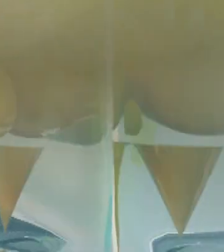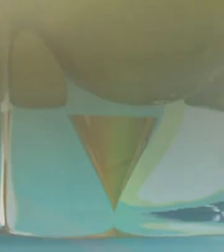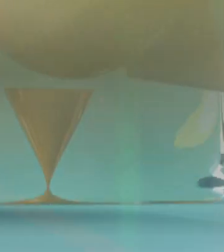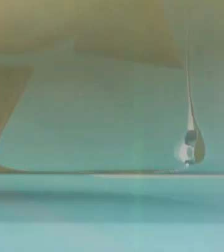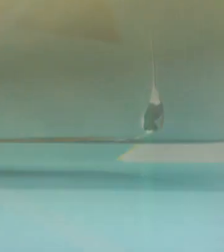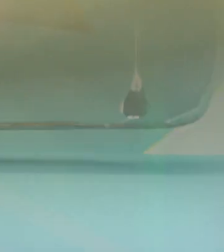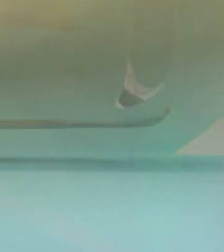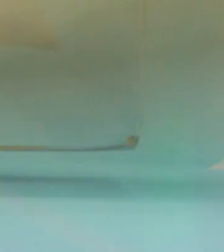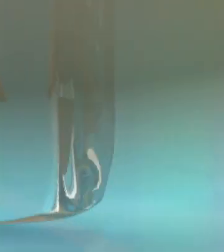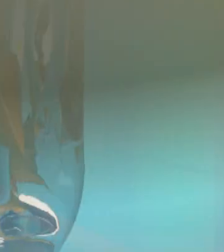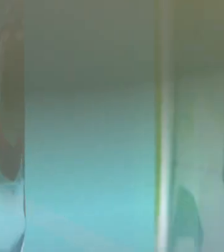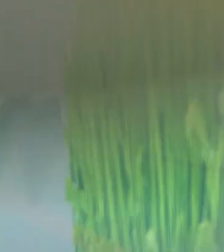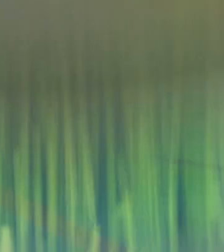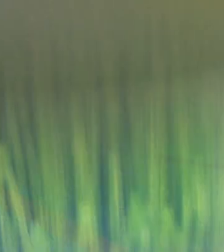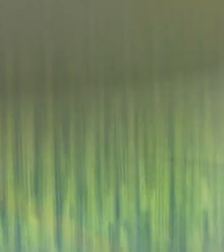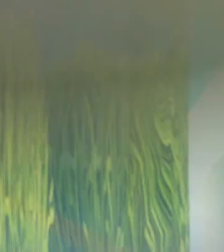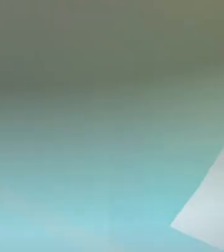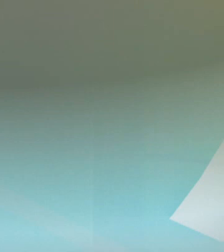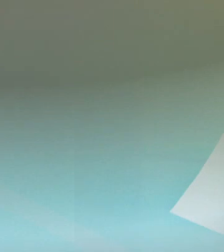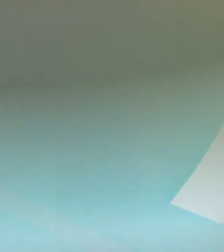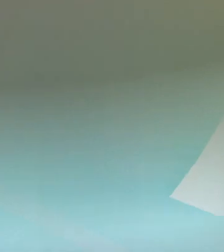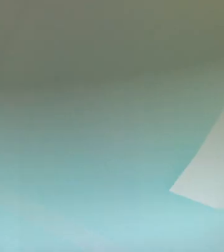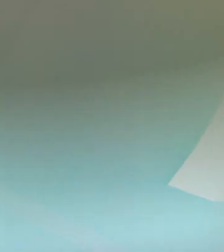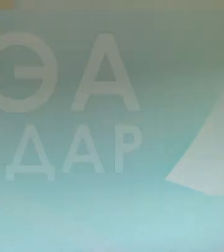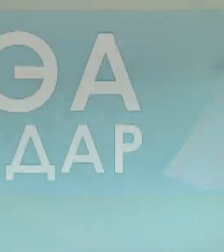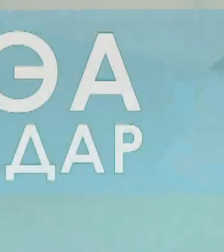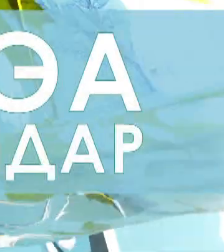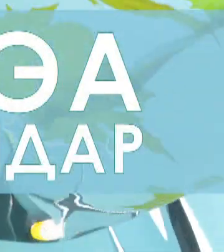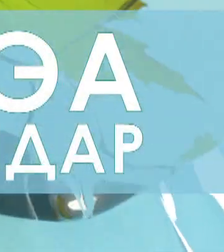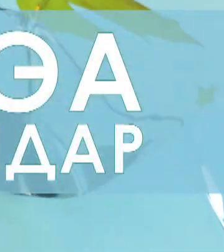проста ідэальны для рамантычных адносін і заключэння шлюбу.